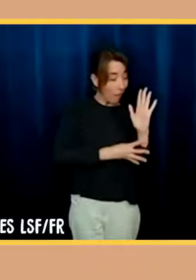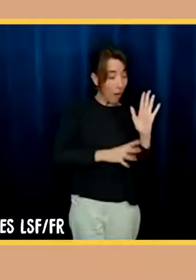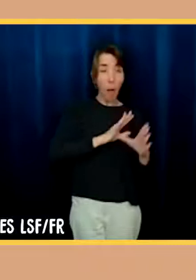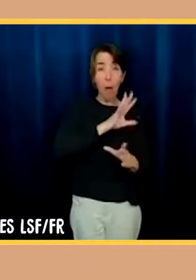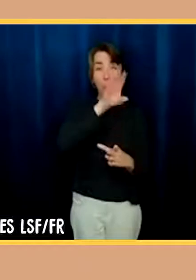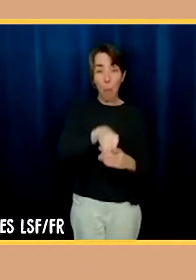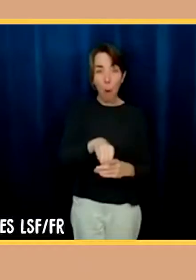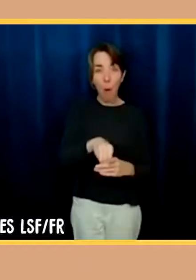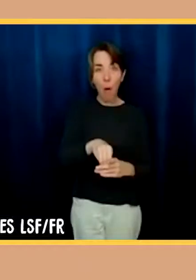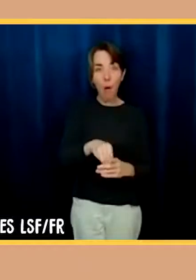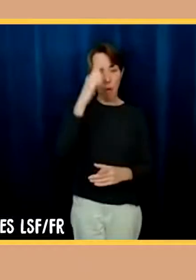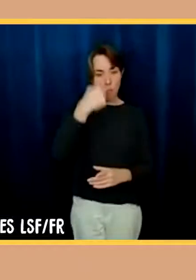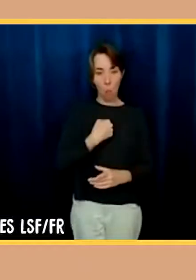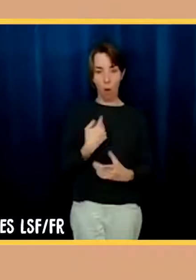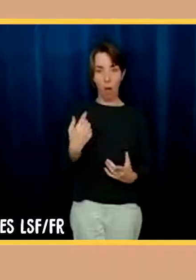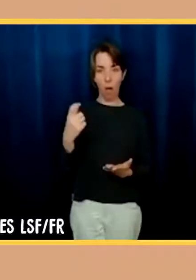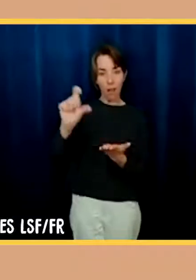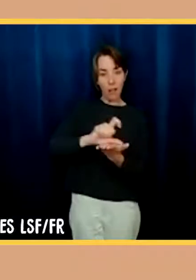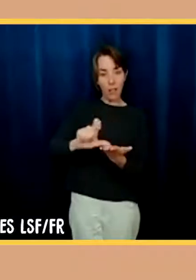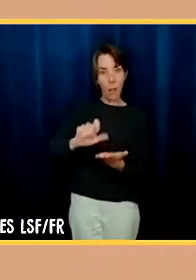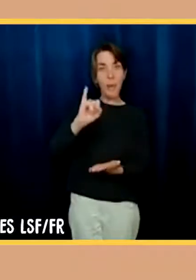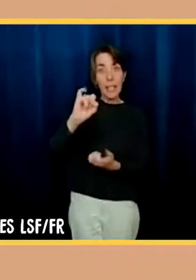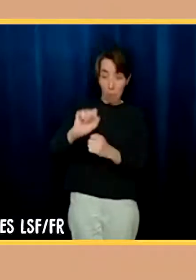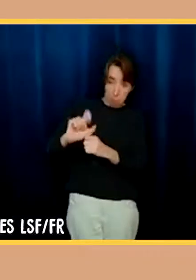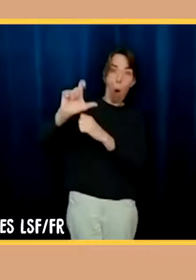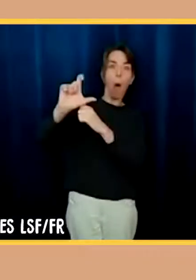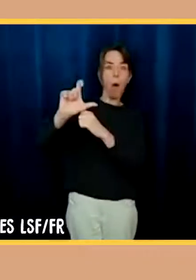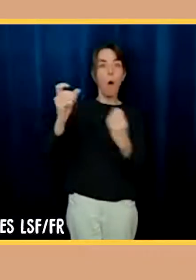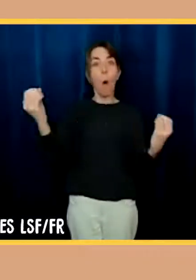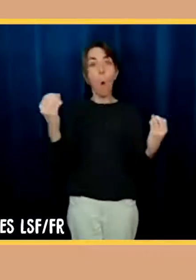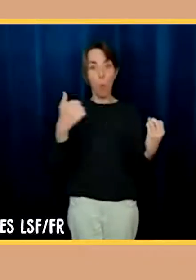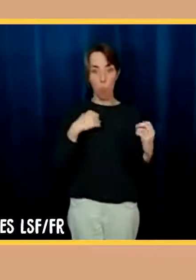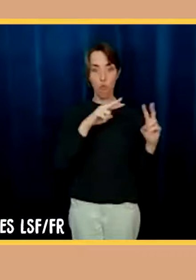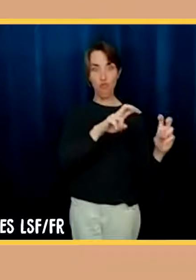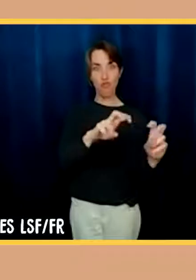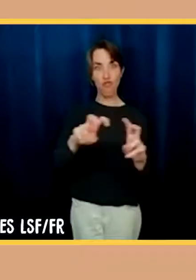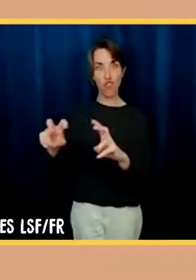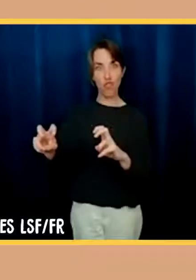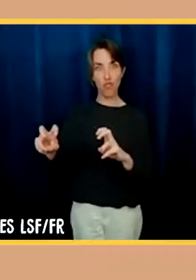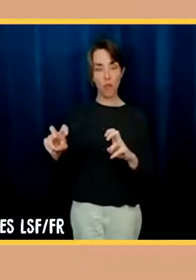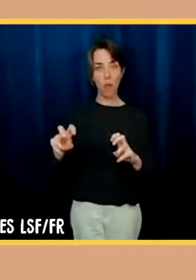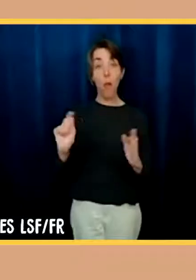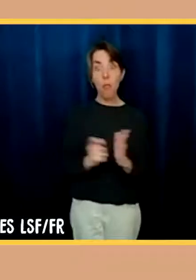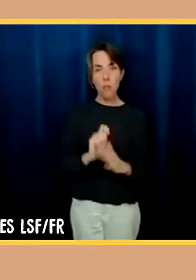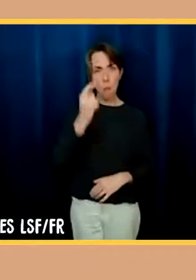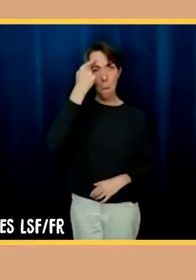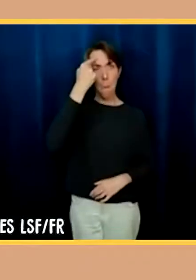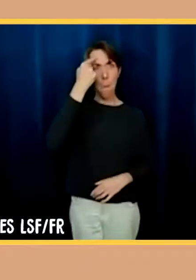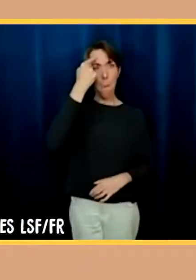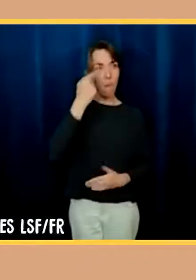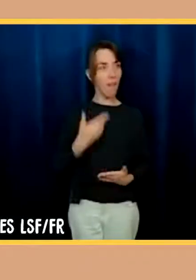maintenant, je cherche l'islam avec un grand I. Et en fait, m'en rendre compte, mettre des mots sur ça, et c'est